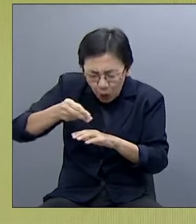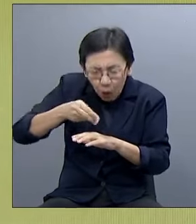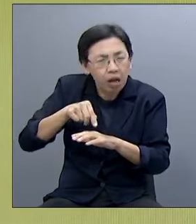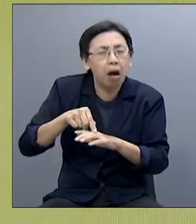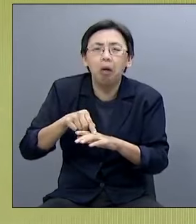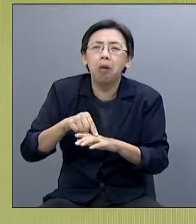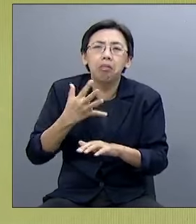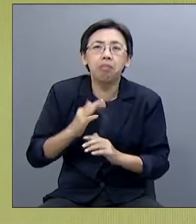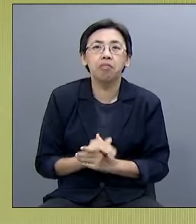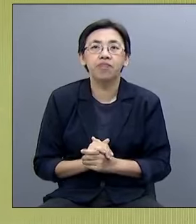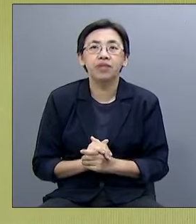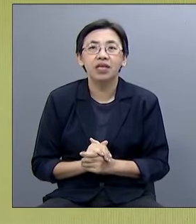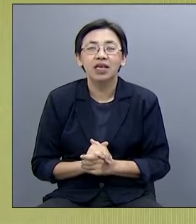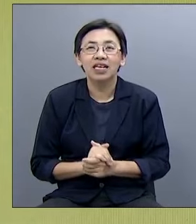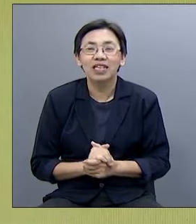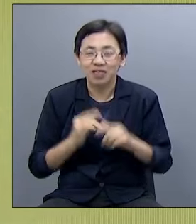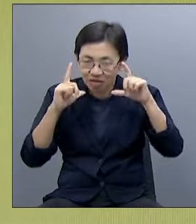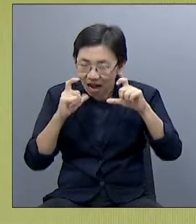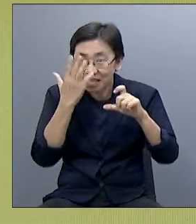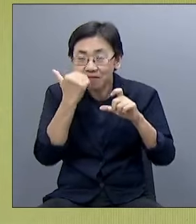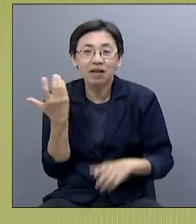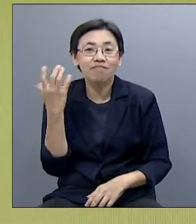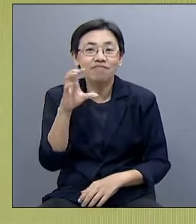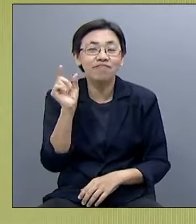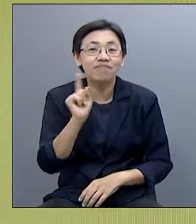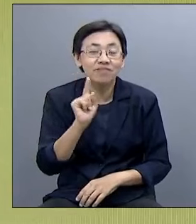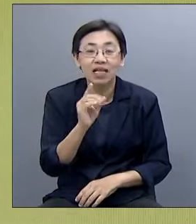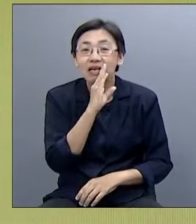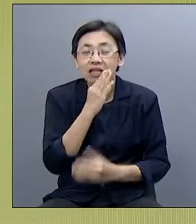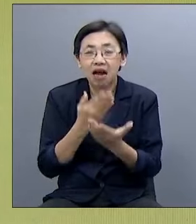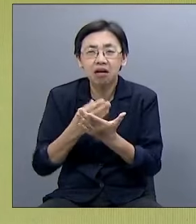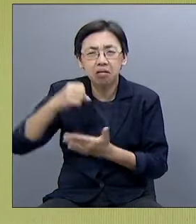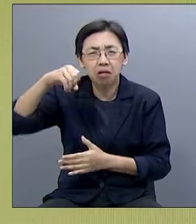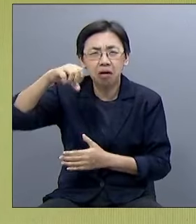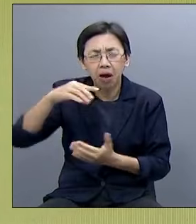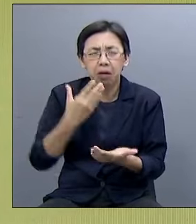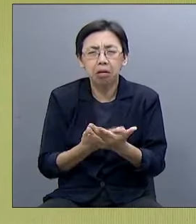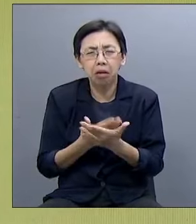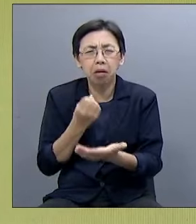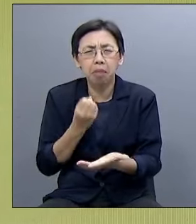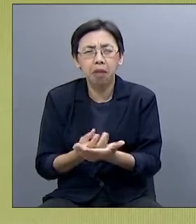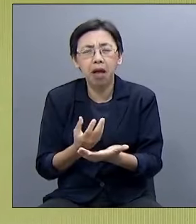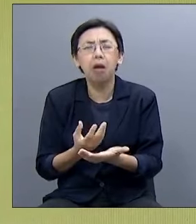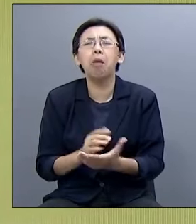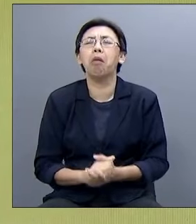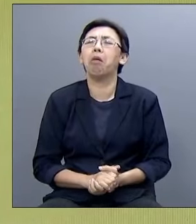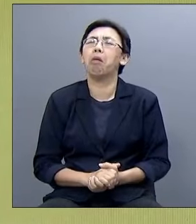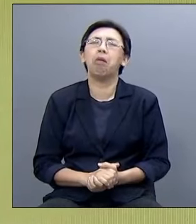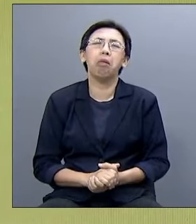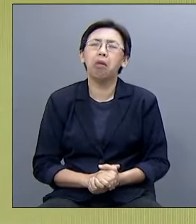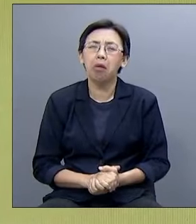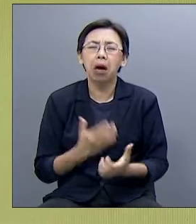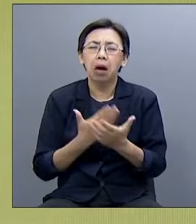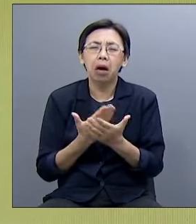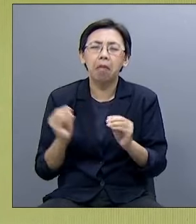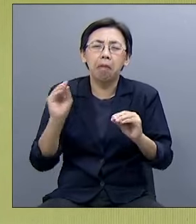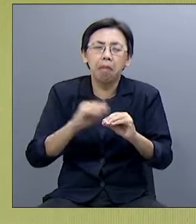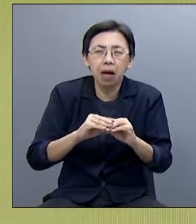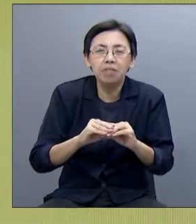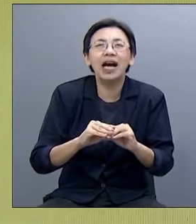รูปไปผักชีลงโซเชียลเลยไม่ต้องห่วงนะคะถ้าเกิดค่าไฟหลายท่านบอกว่าค่าไฟเนี่ยราคาขึ้นแต่ว่าไม่ต้องห่วงเพราะว่าอย่างน้อยที่สุดเรามี